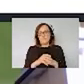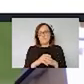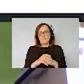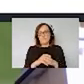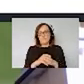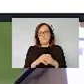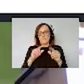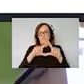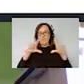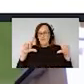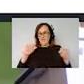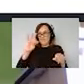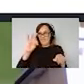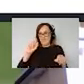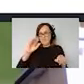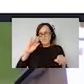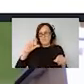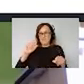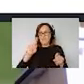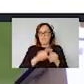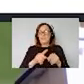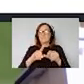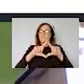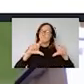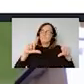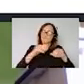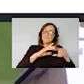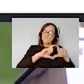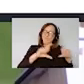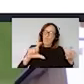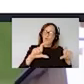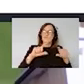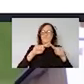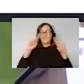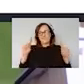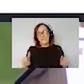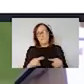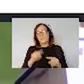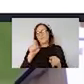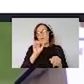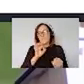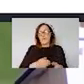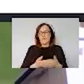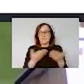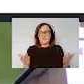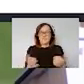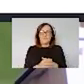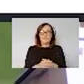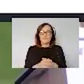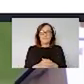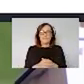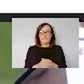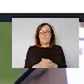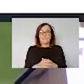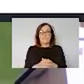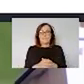i w tablicy i kolejny blok z tablicami, który będę chciała Państwu pokazać. Część z Państwa pewnie będzie, ja jak